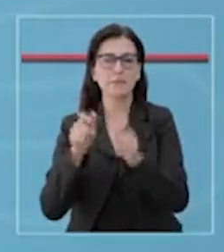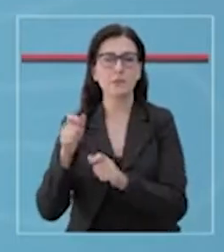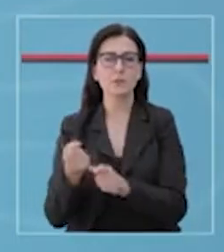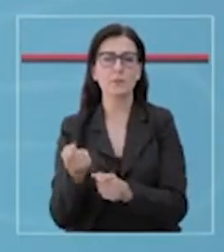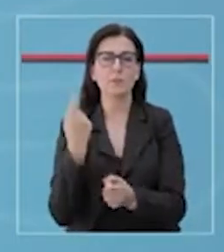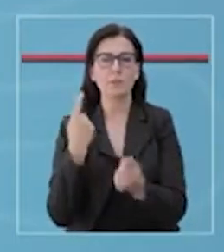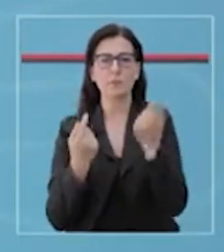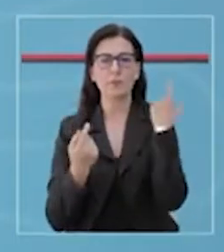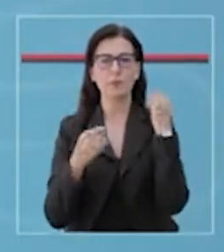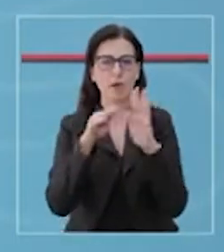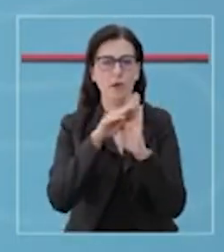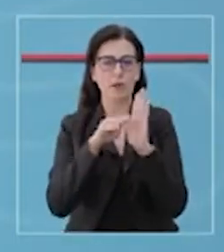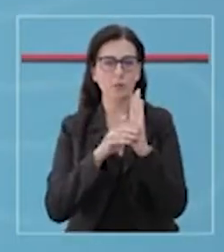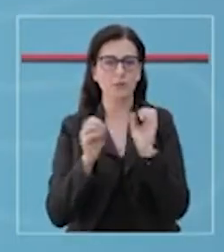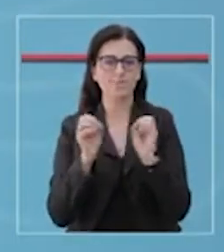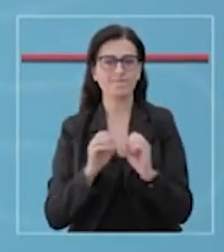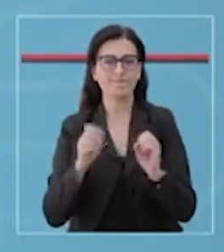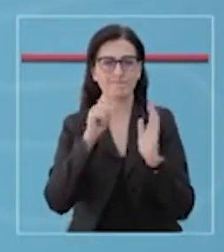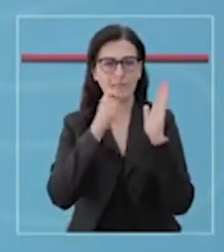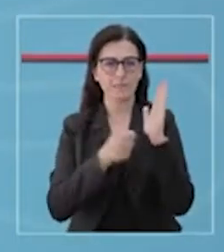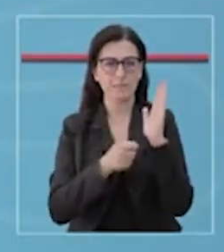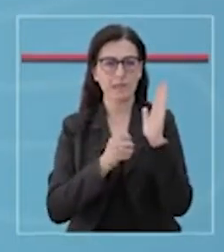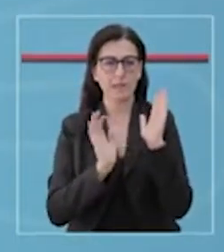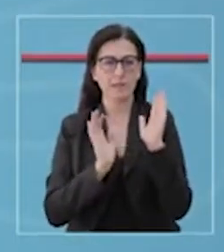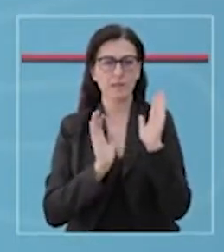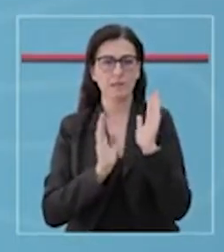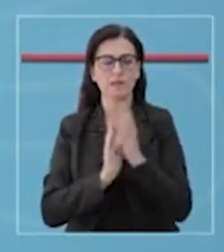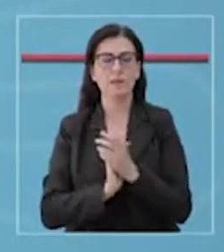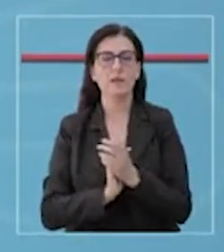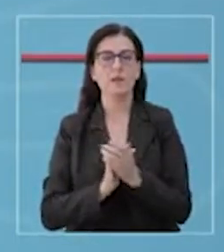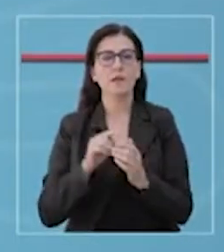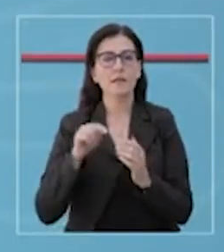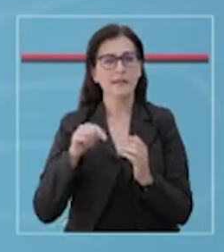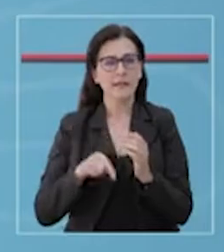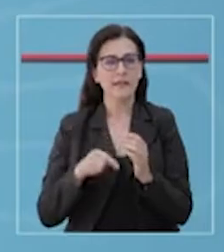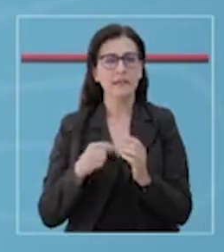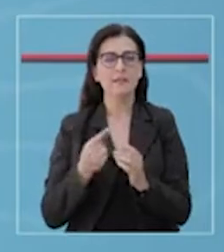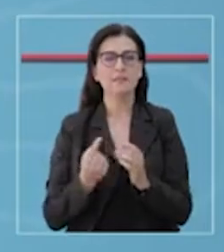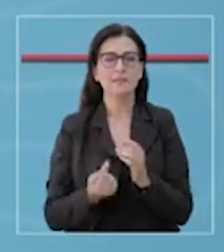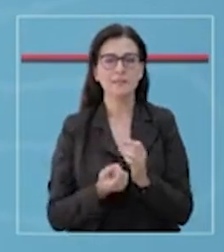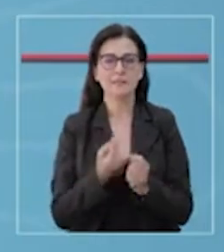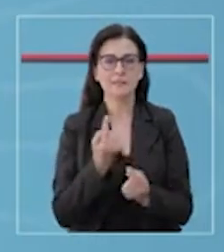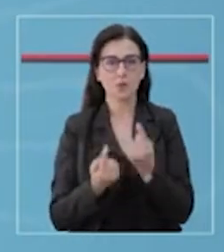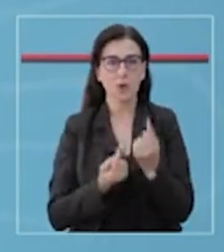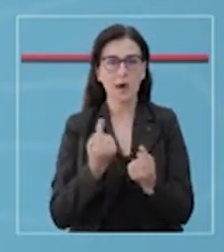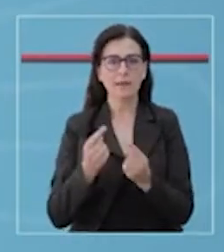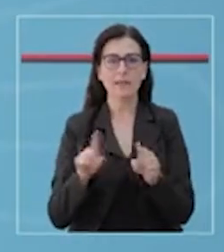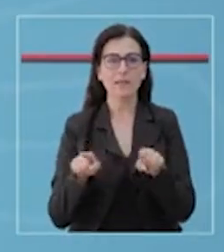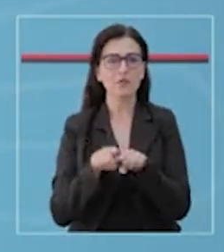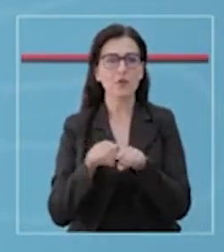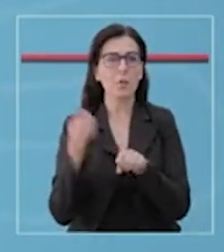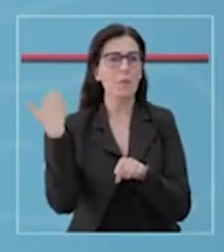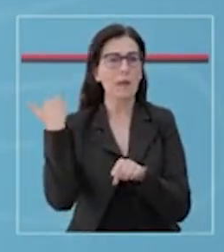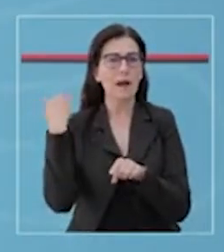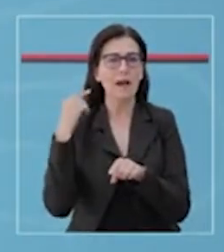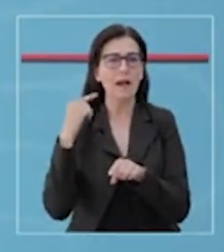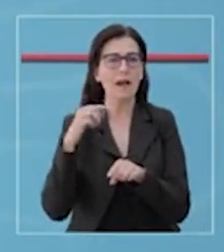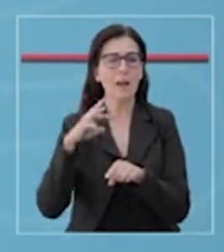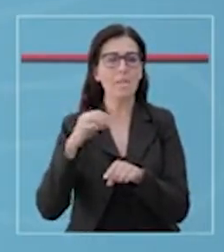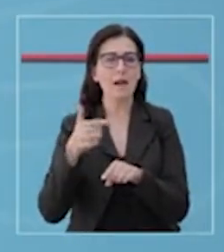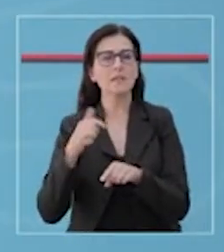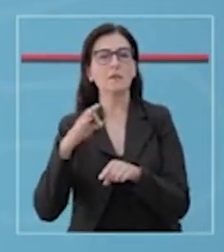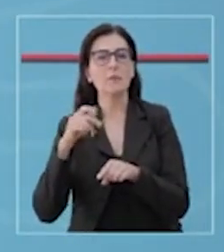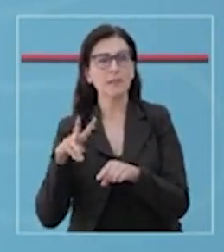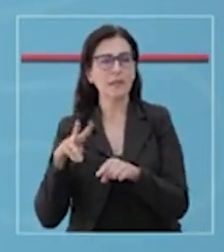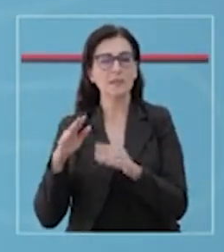nga autoritetet shëndetësore. Por duhet të theksohet se kjo periudhë nuk mund të krahasohet me periudhën e pikut nën efektin e